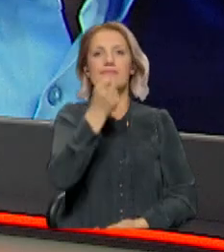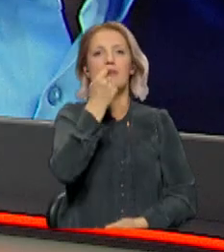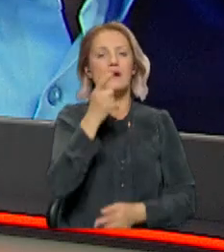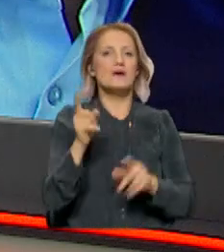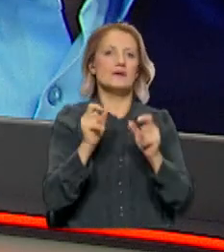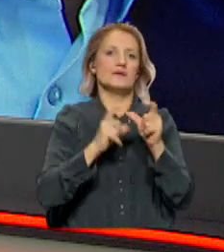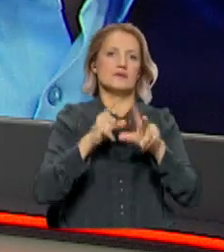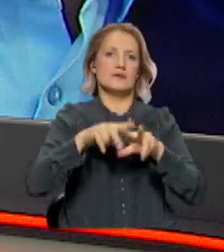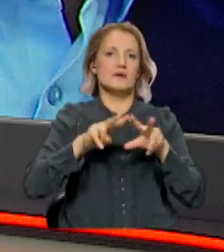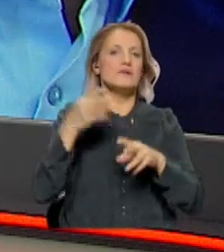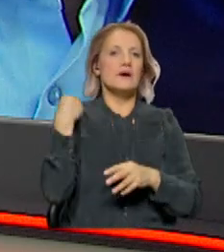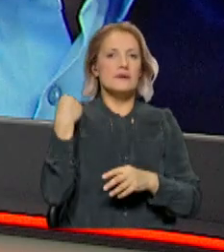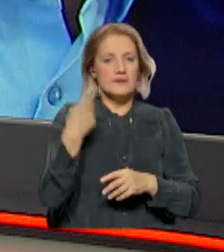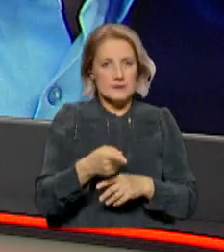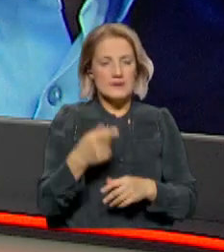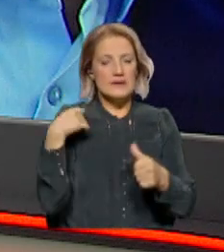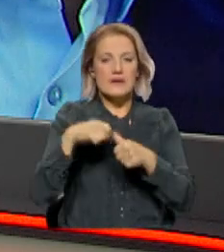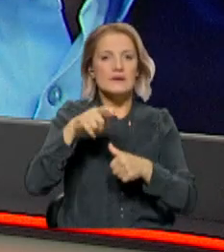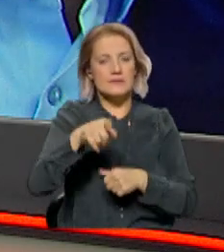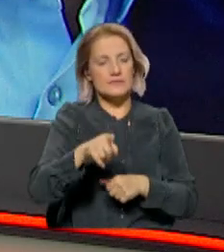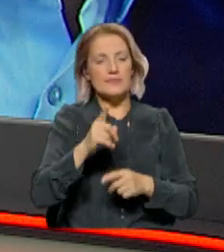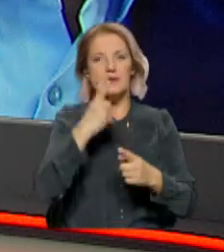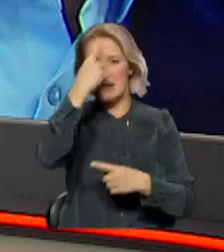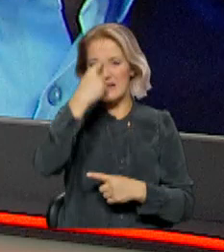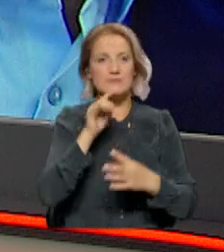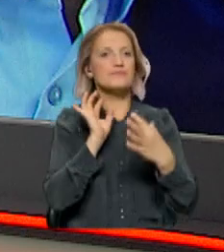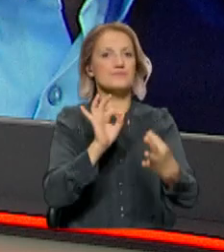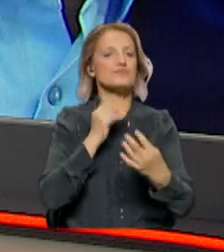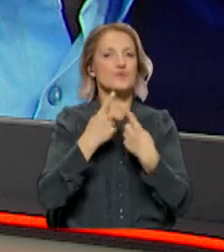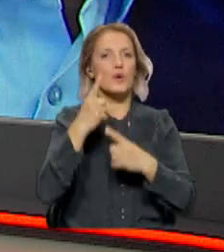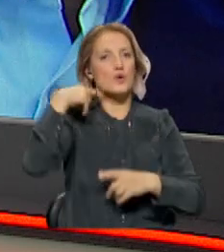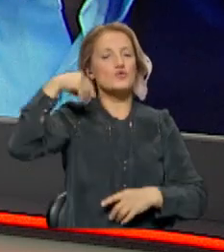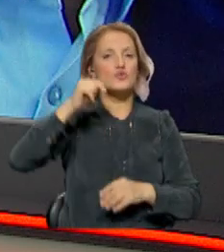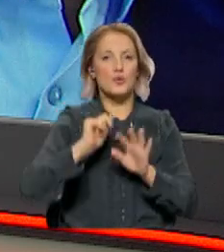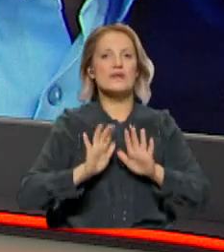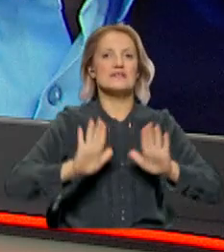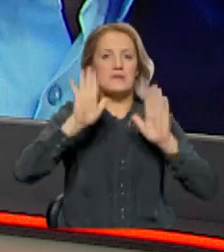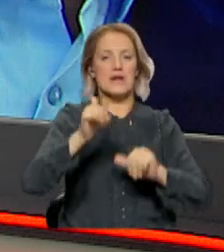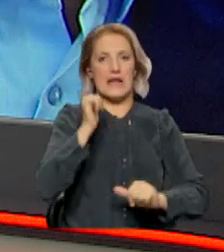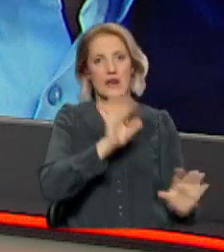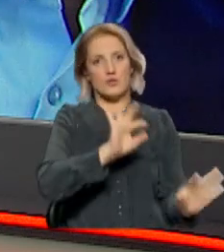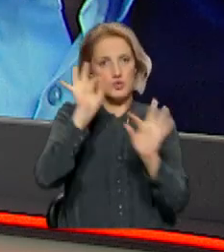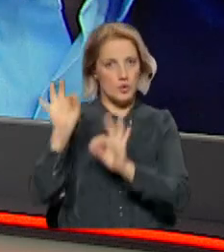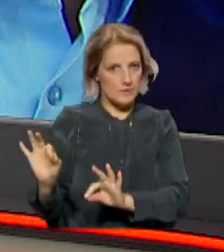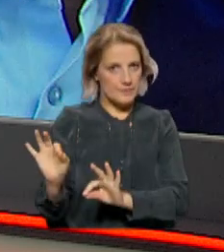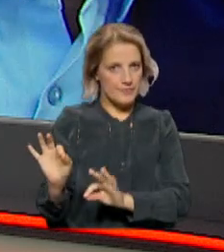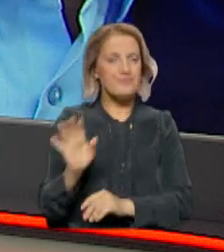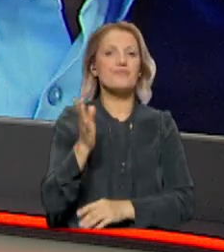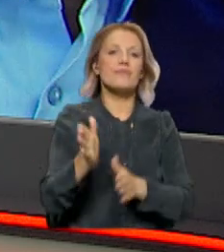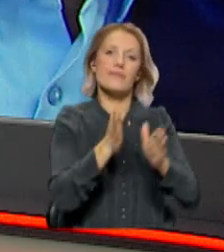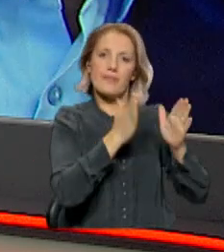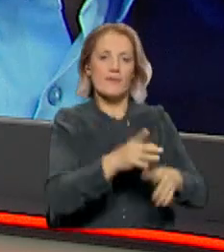Ankara-Şam arasında yeniden resmi temaslar konuşulurken bir yanda Suriyeli sığınmacıların geri dönüşü, diğer yanda